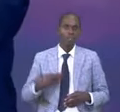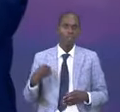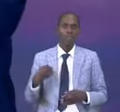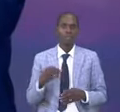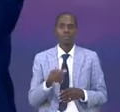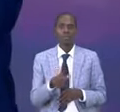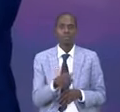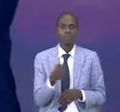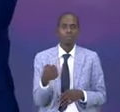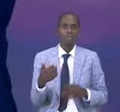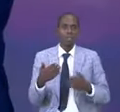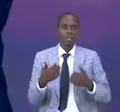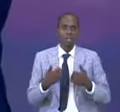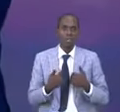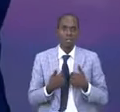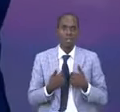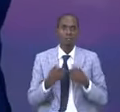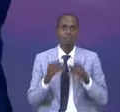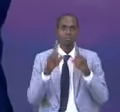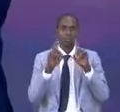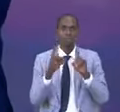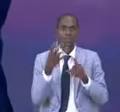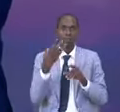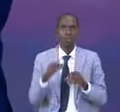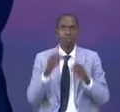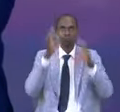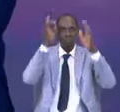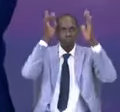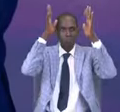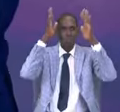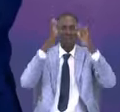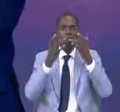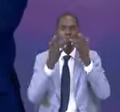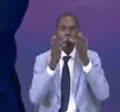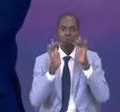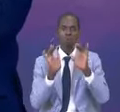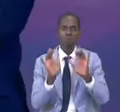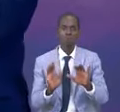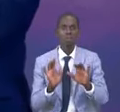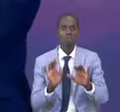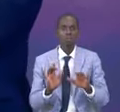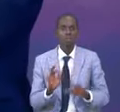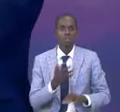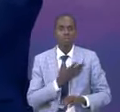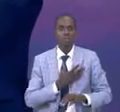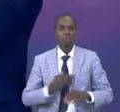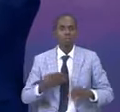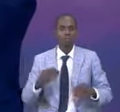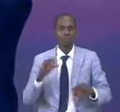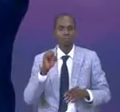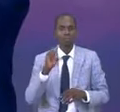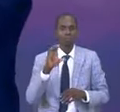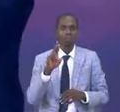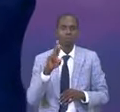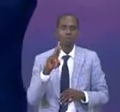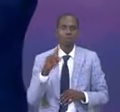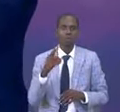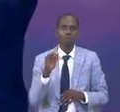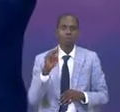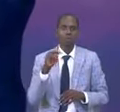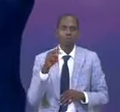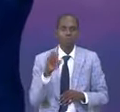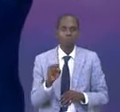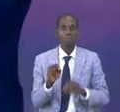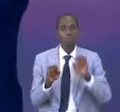d'autres subit les mots curieux le fouet les chaînes et la prison mais ces